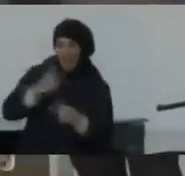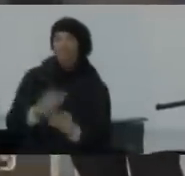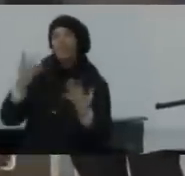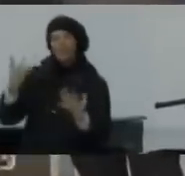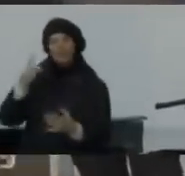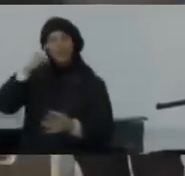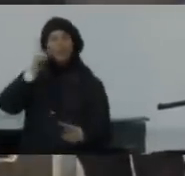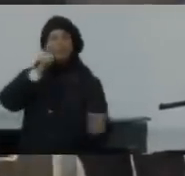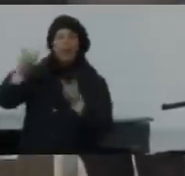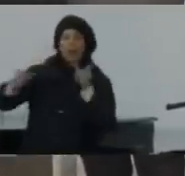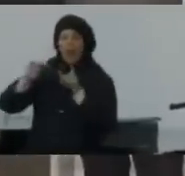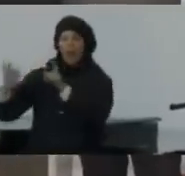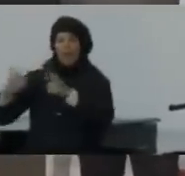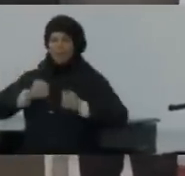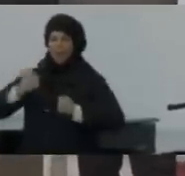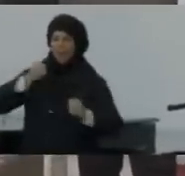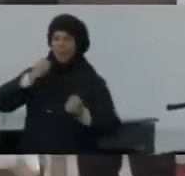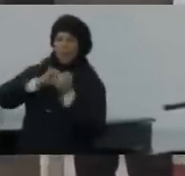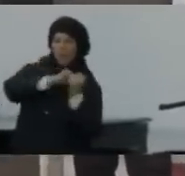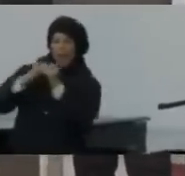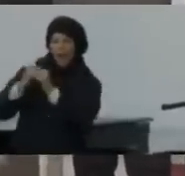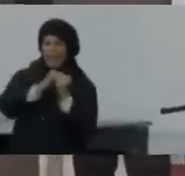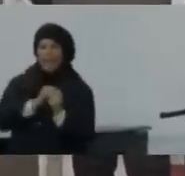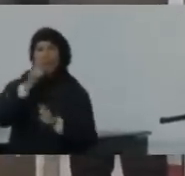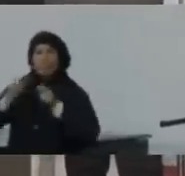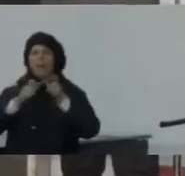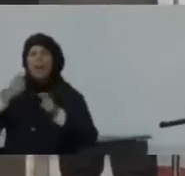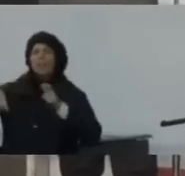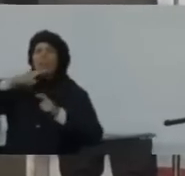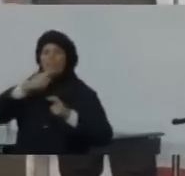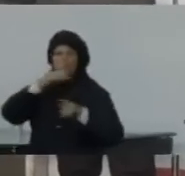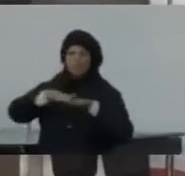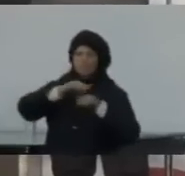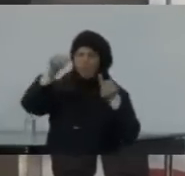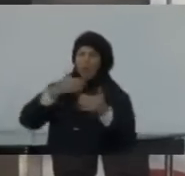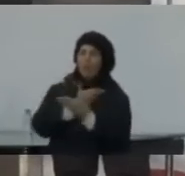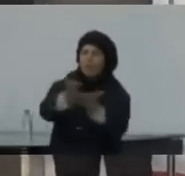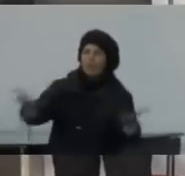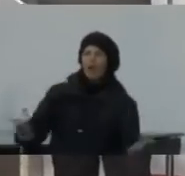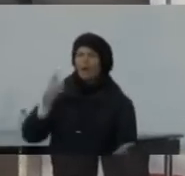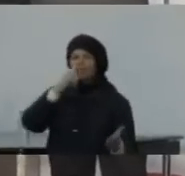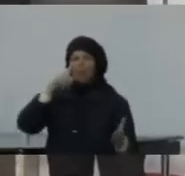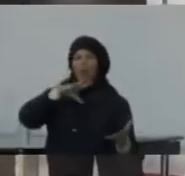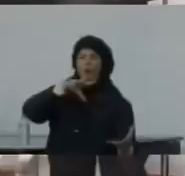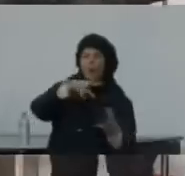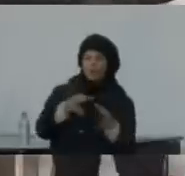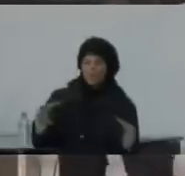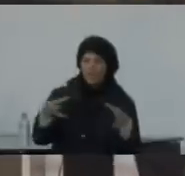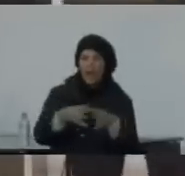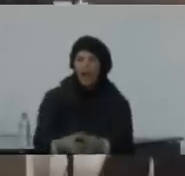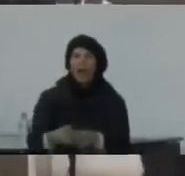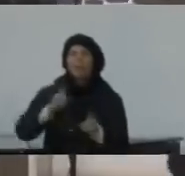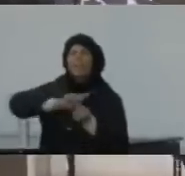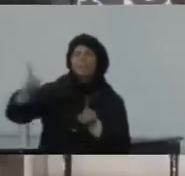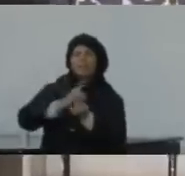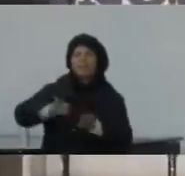le parole guerriere, quelle che ti vergognavi avere dentro, le nostre parole di solidarietà, senso della comunità, nessuno deve rimanere indietro, le cose di